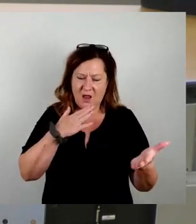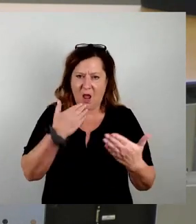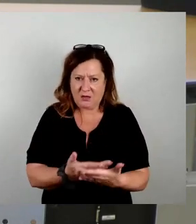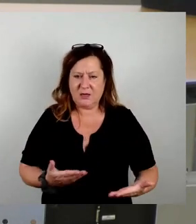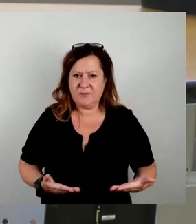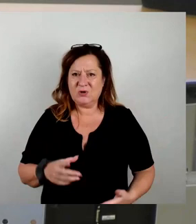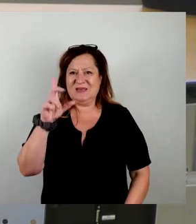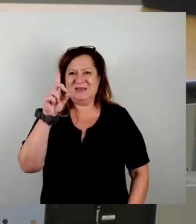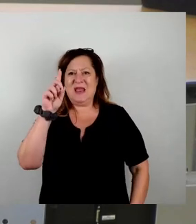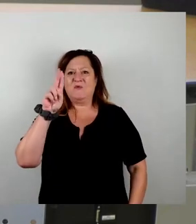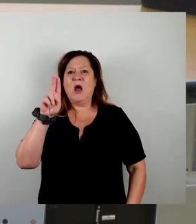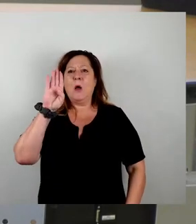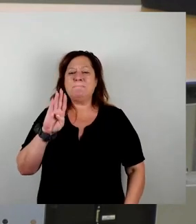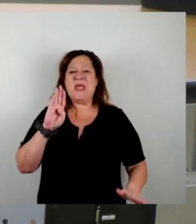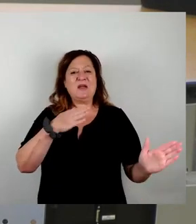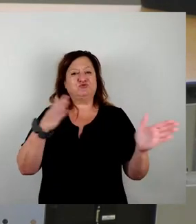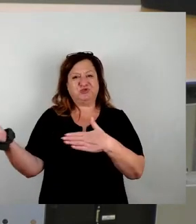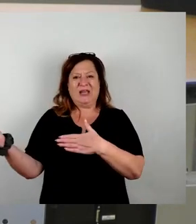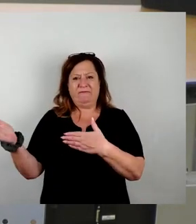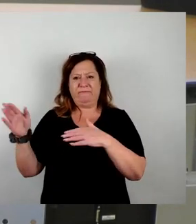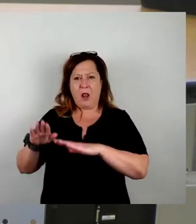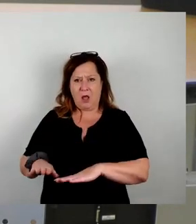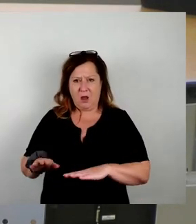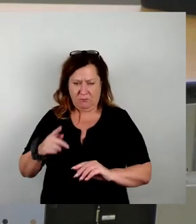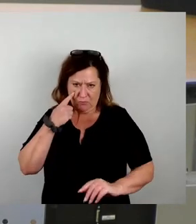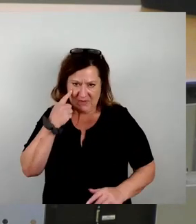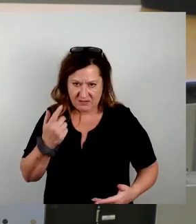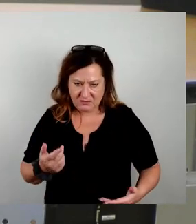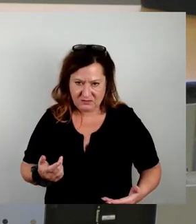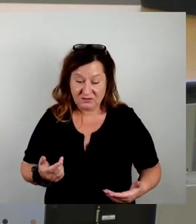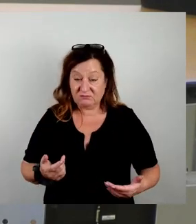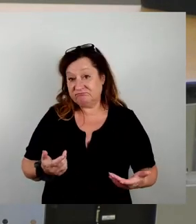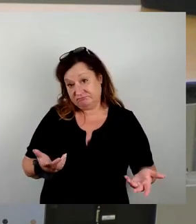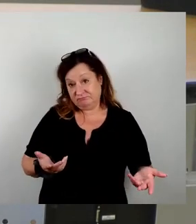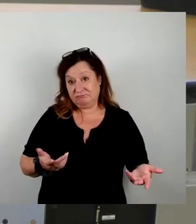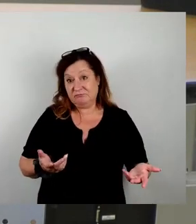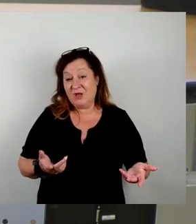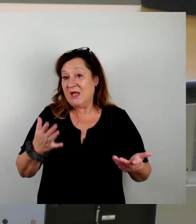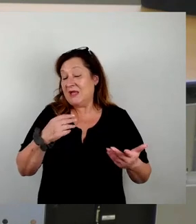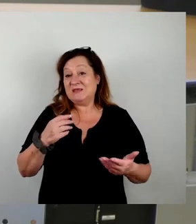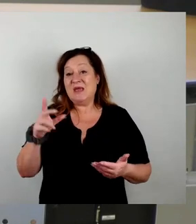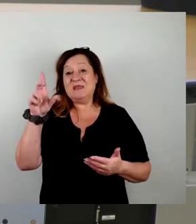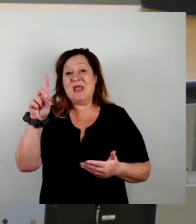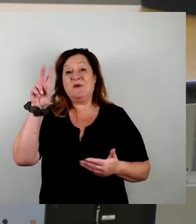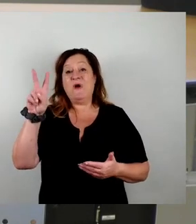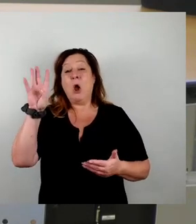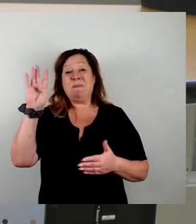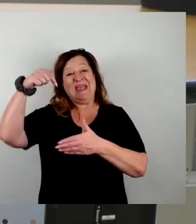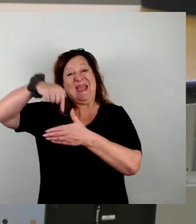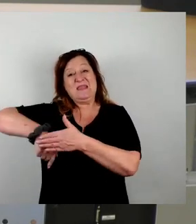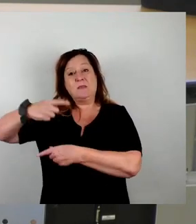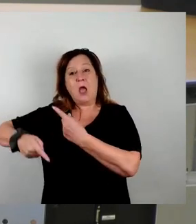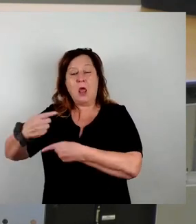in Schieflage geraten ist, ist nur zum Teil internen Prozessen der DVB geschuldet, sondern zum größten Teil ist es